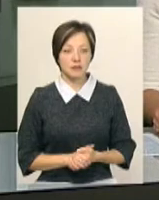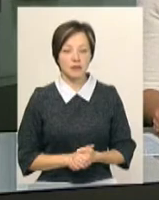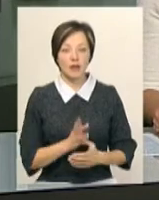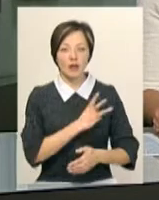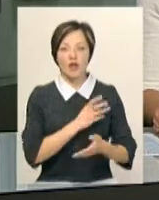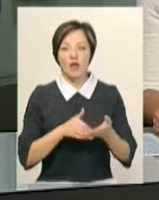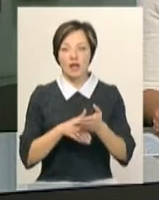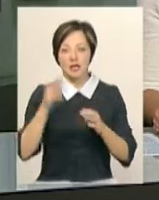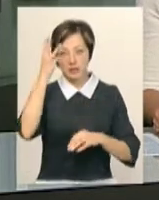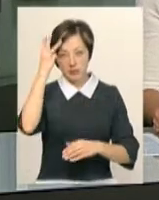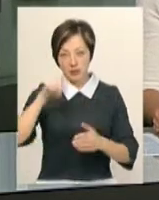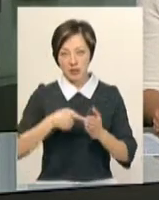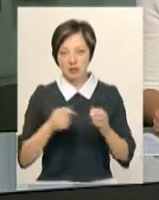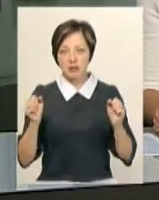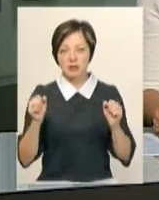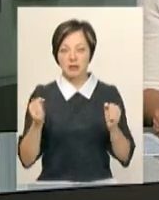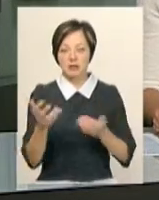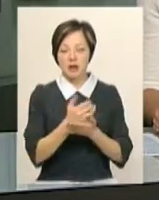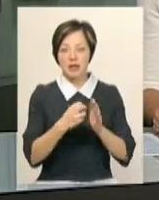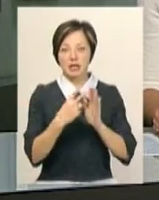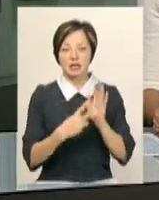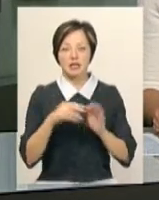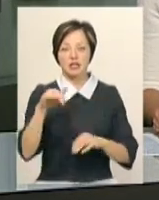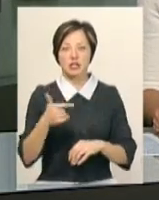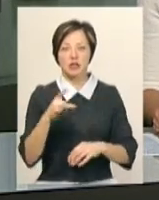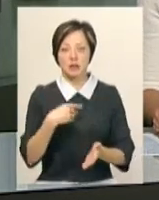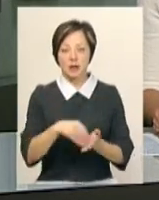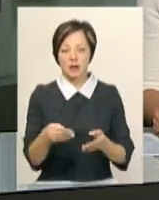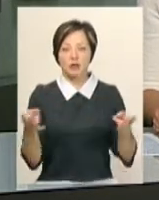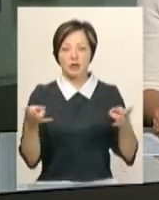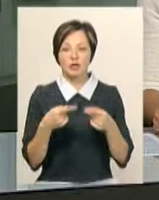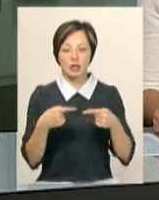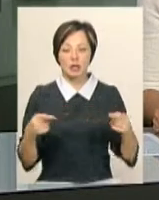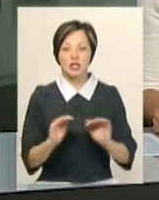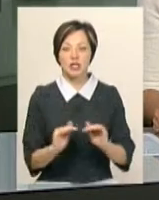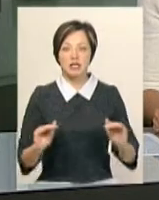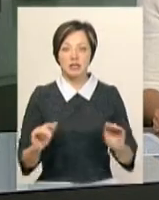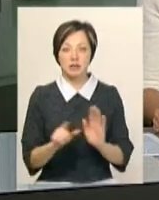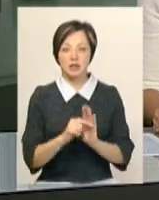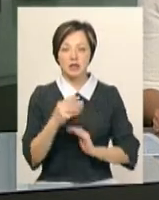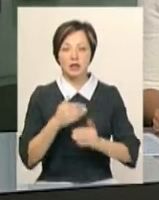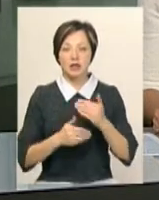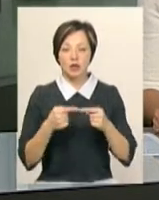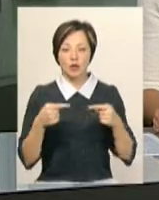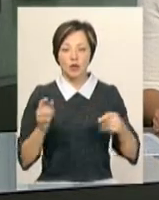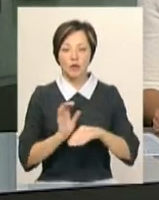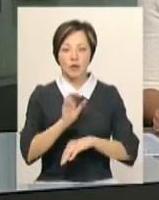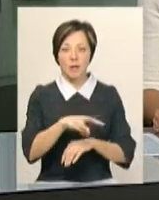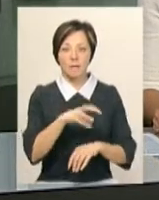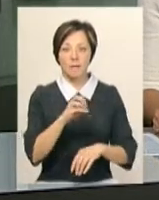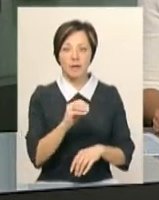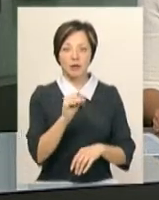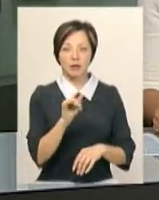Волонтери з Хмельницької зібрали 17 тисяч гривень. На ці кошти придбали необхідні речі дітям з інвалідністю. Товар повезли в